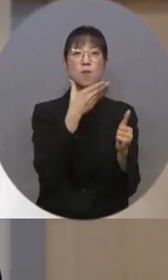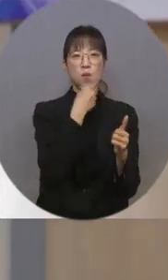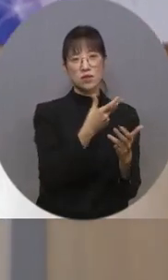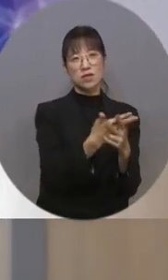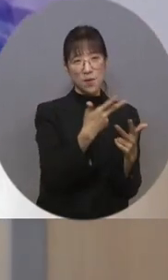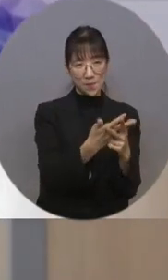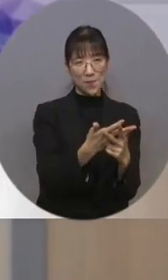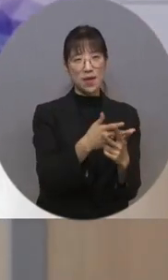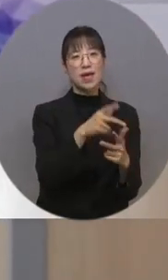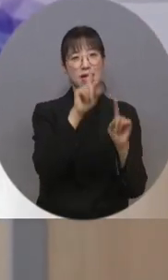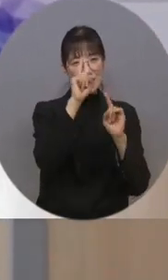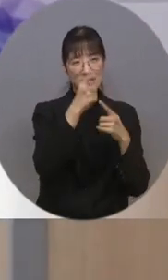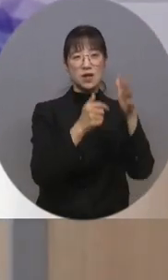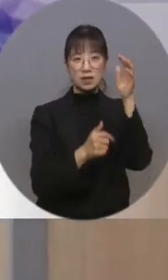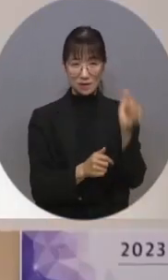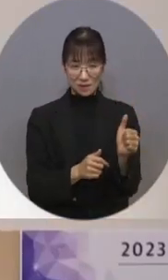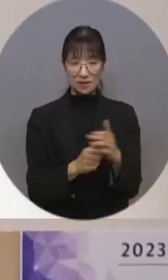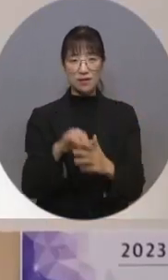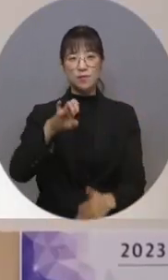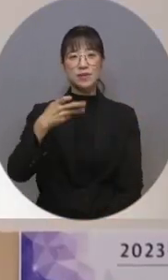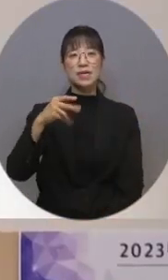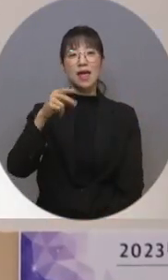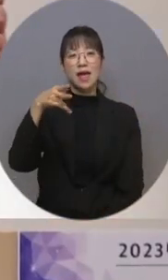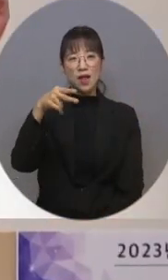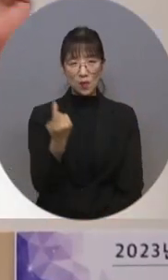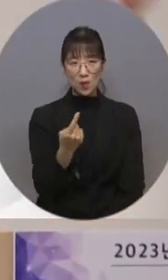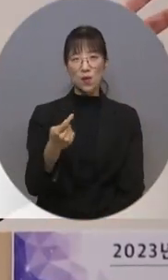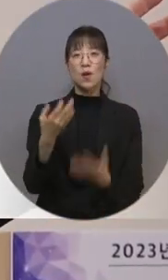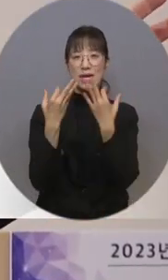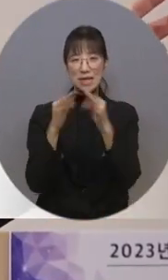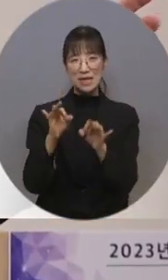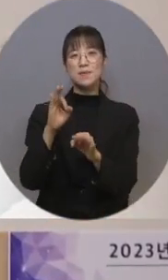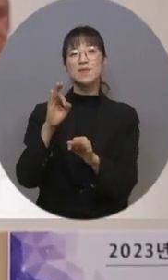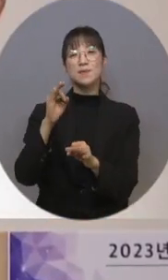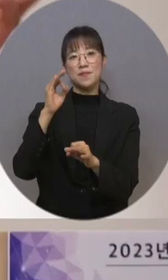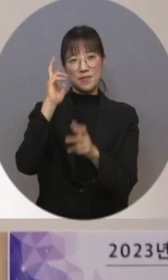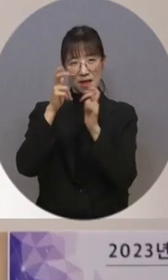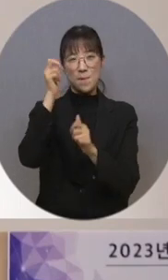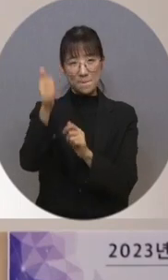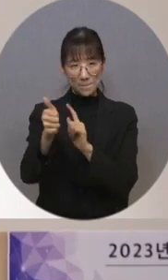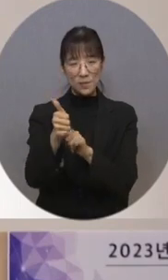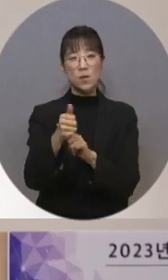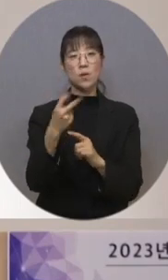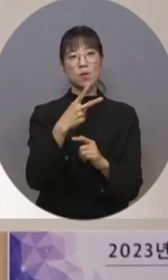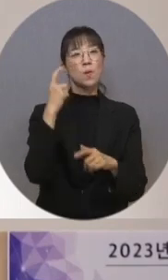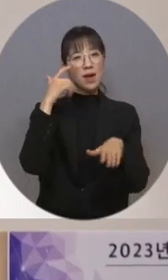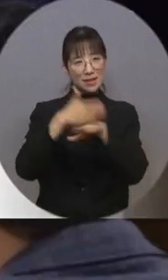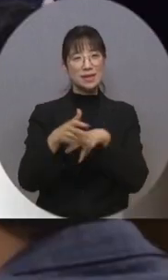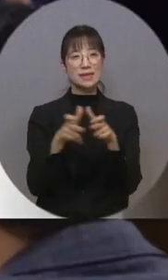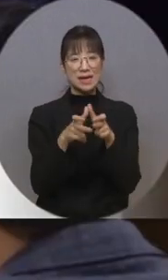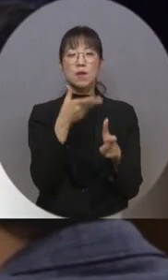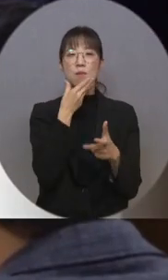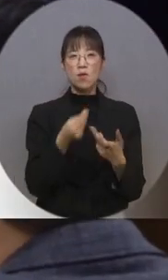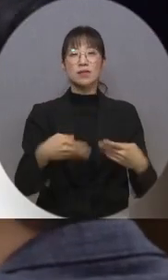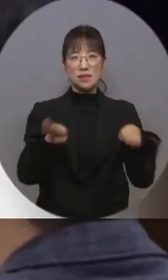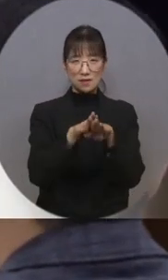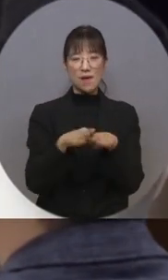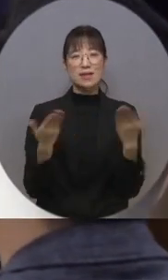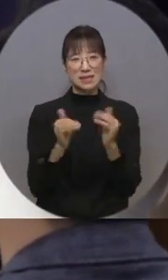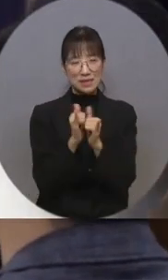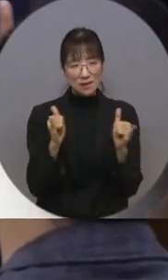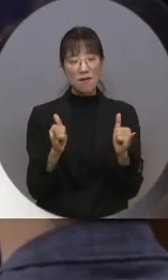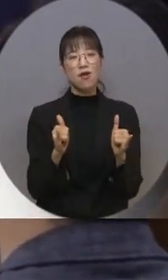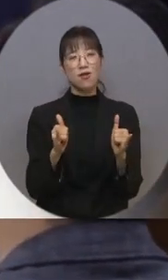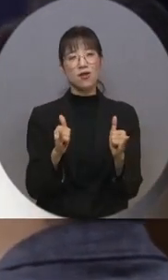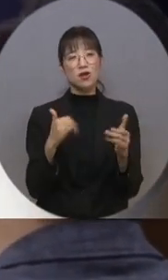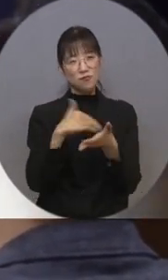한국지적발달장애인복지협회 이정식 회장과 프레도 김관석 대표, 서울시립 발달장애인복지관 직원 등 내외빈 50여